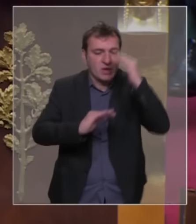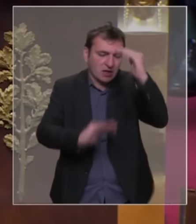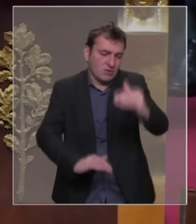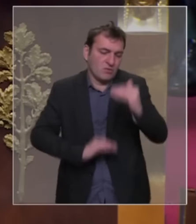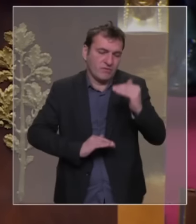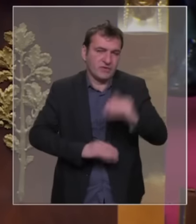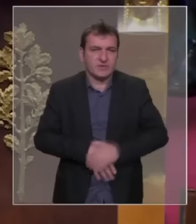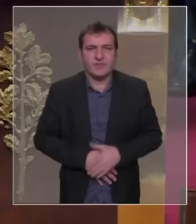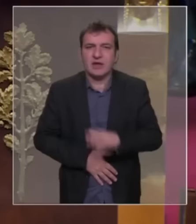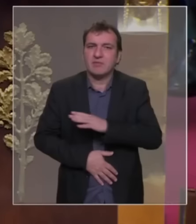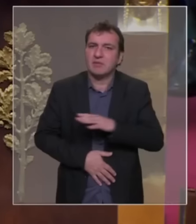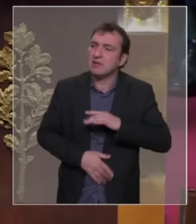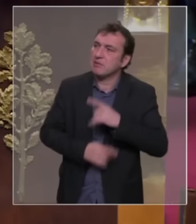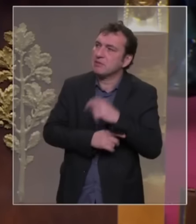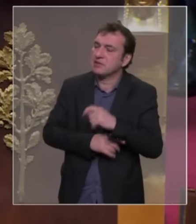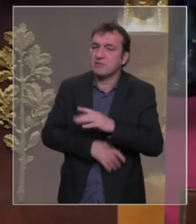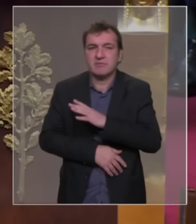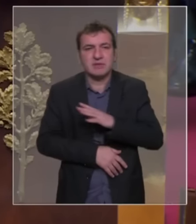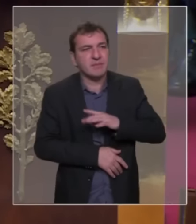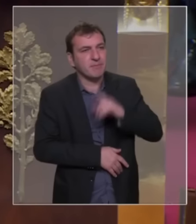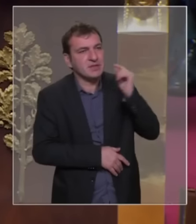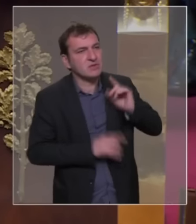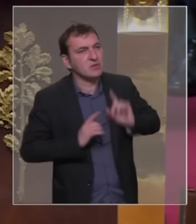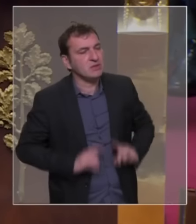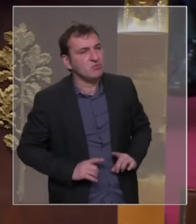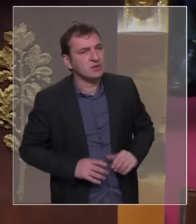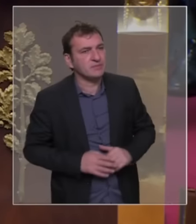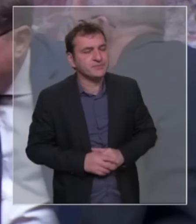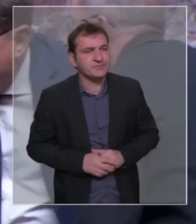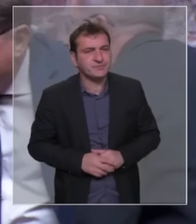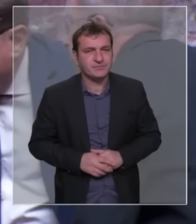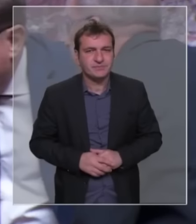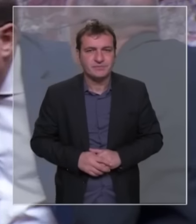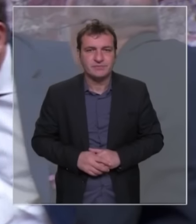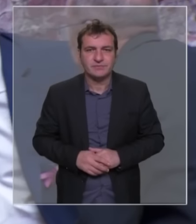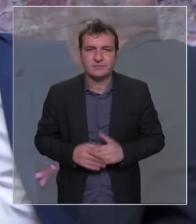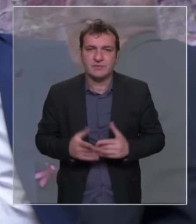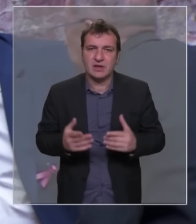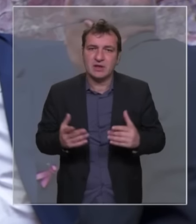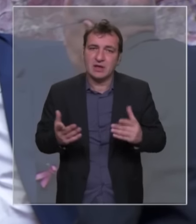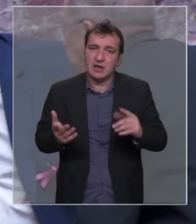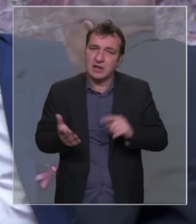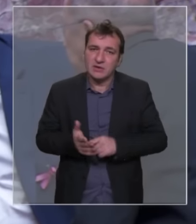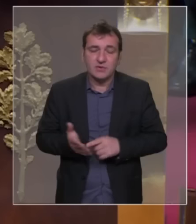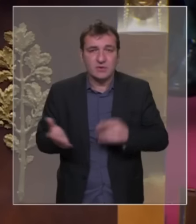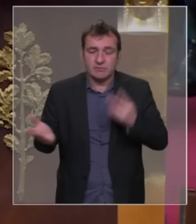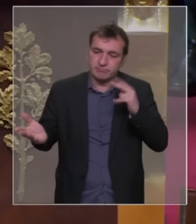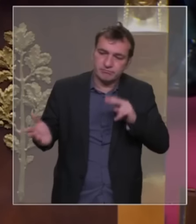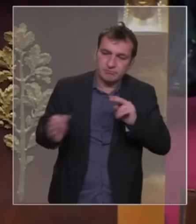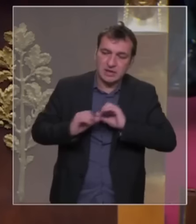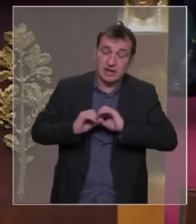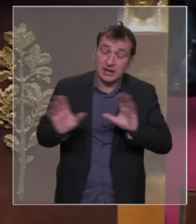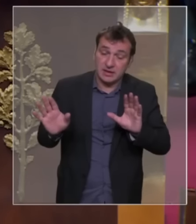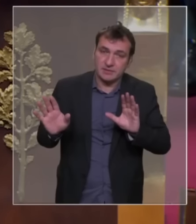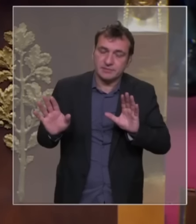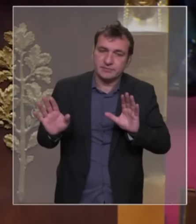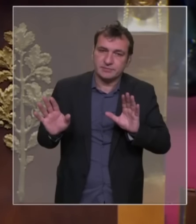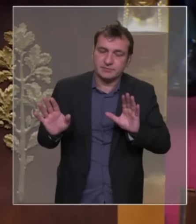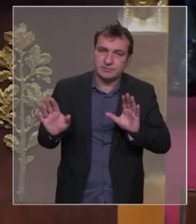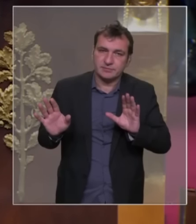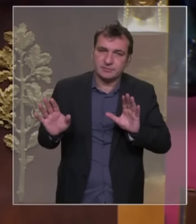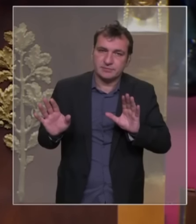Madame la Présidente, mesdames et messieurs les députés, regardons bien avec lucidité, et je vous